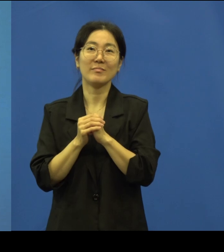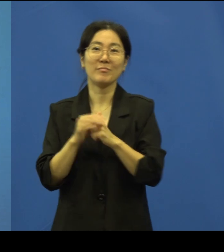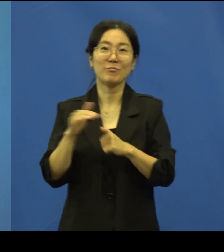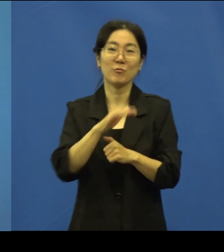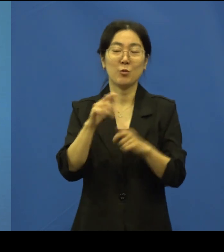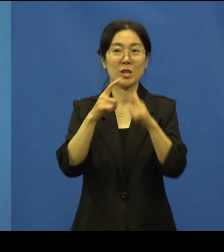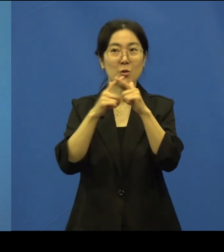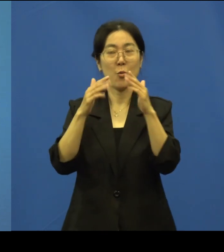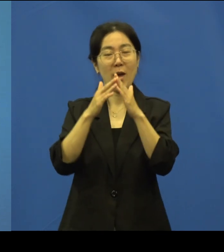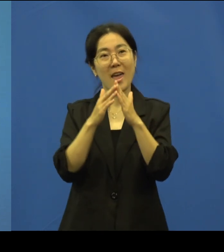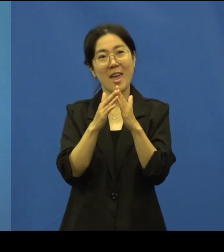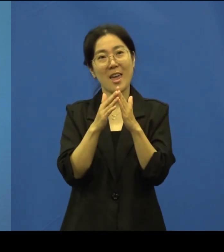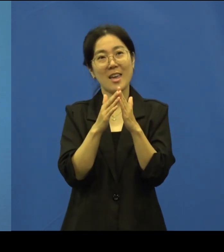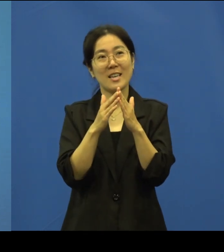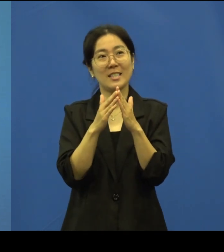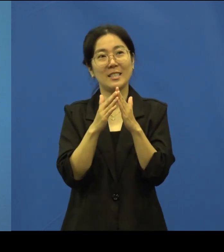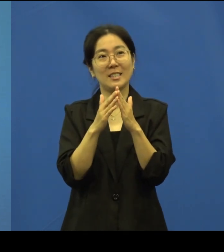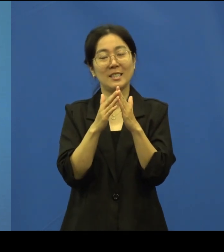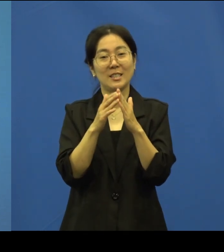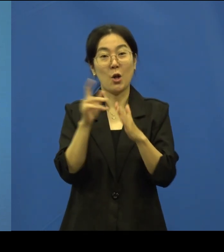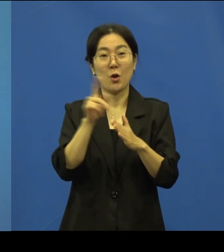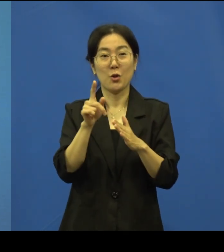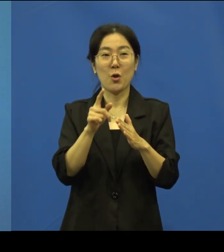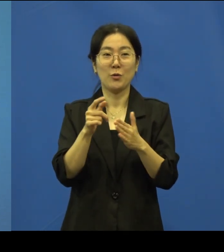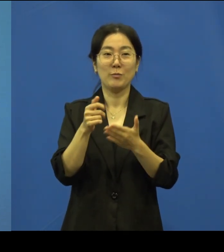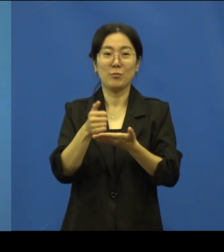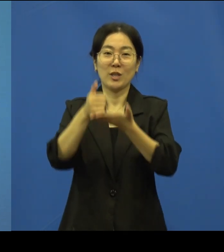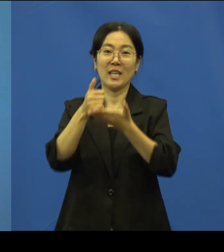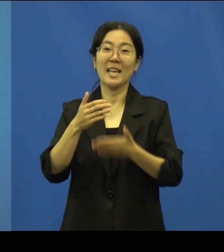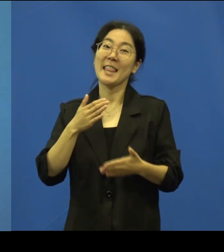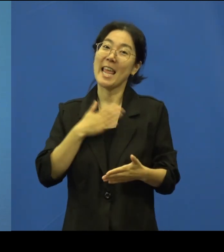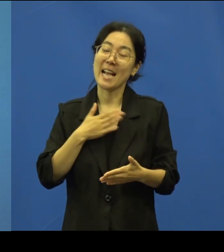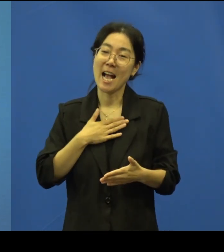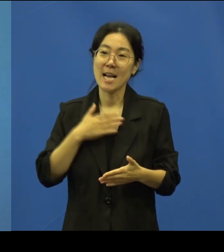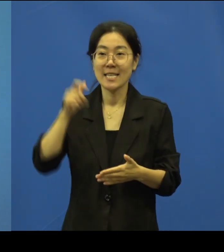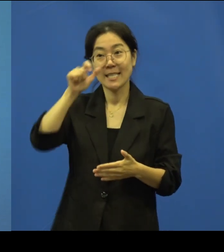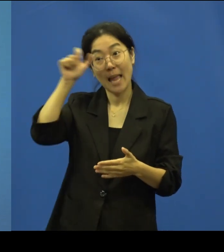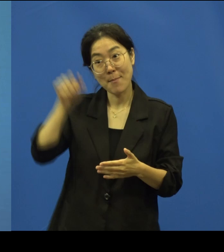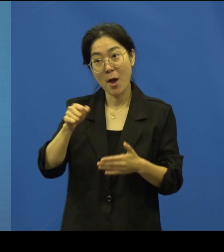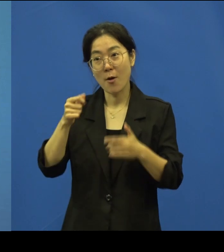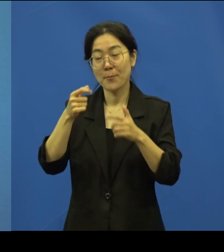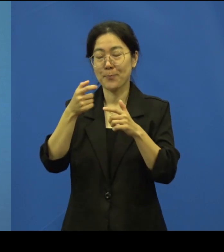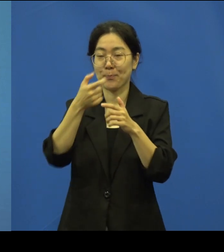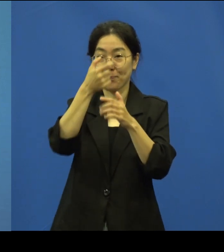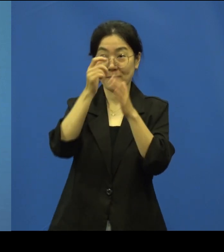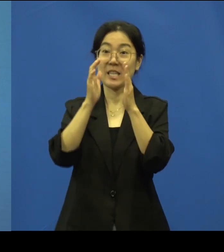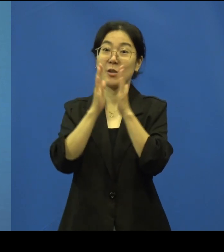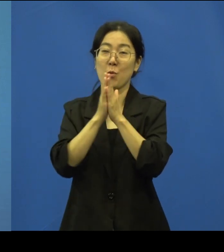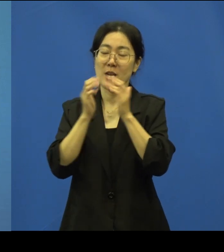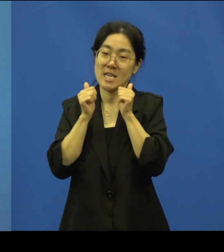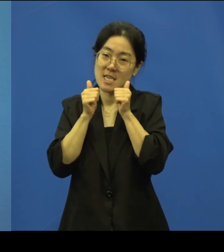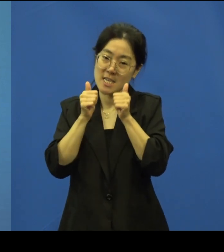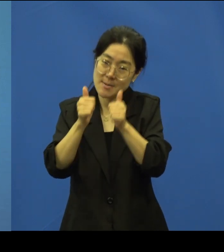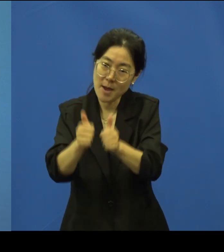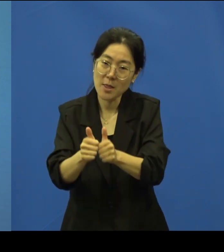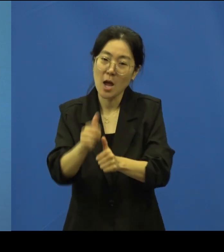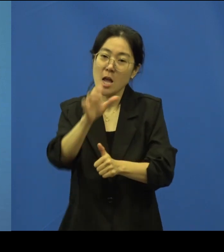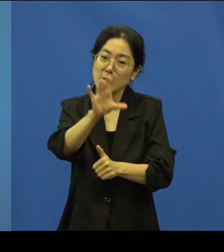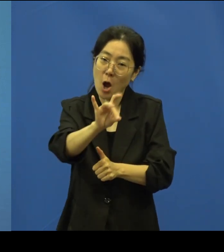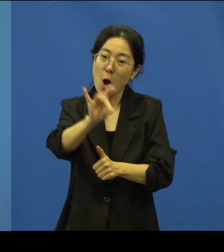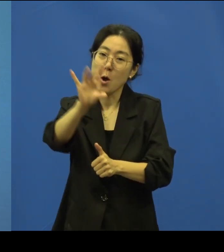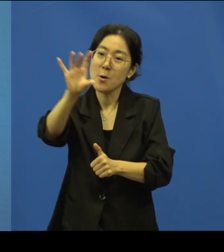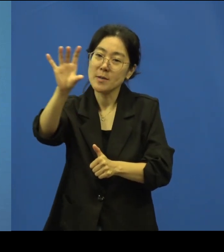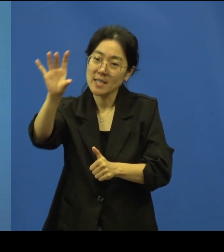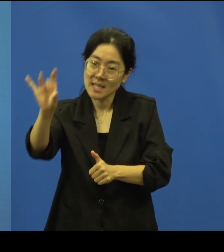우리 교회 어느 분이 그러시더라고요. 자기가 새벽 기도를 나갔는데 어쩌다 나가면